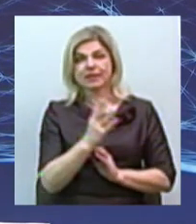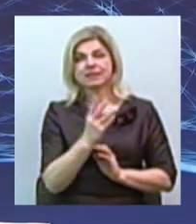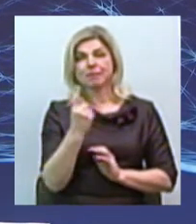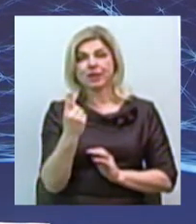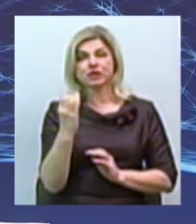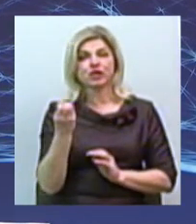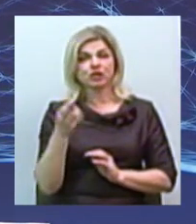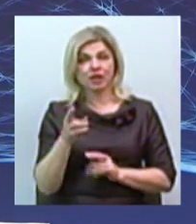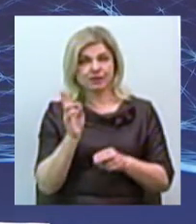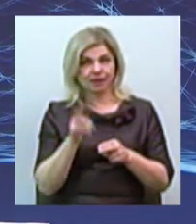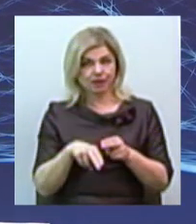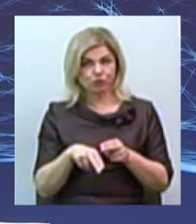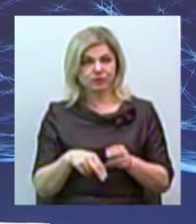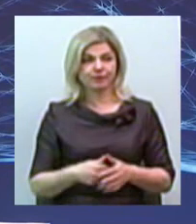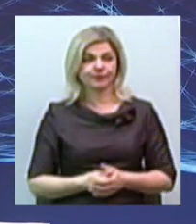січня закінчується,